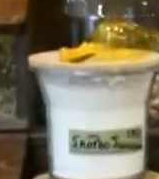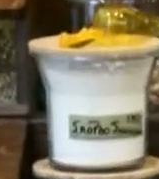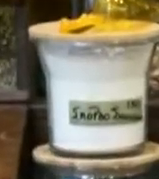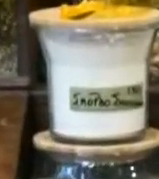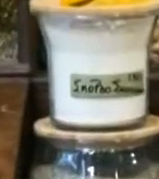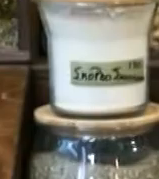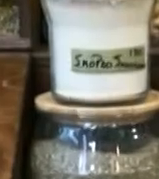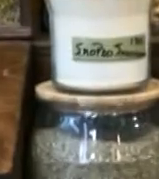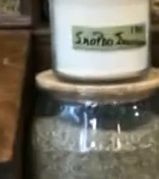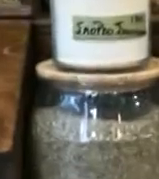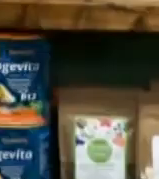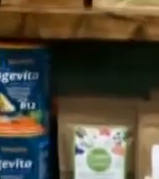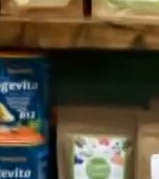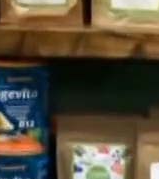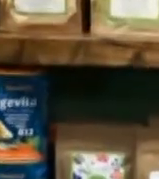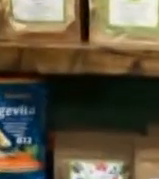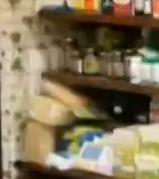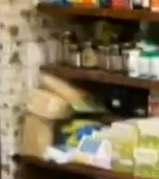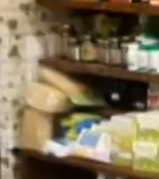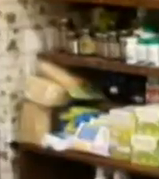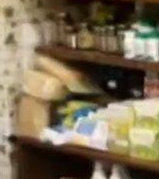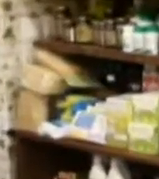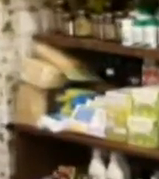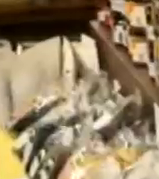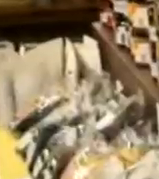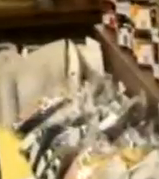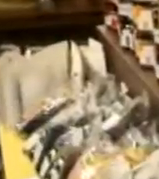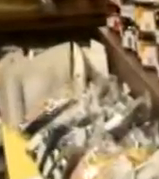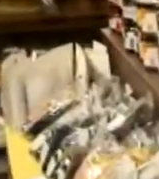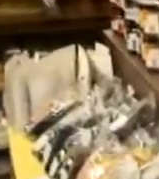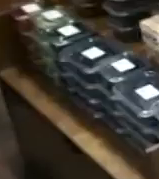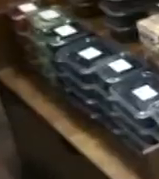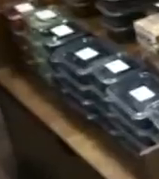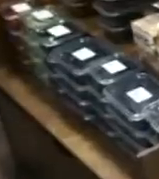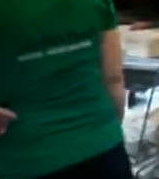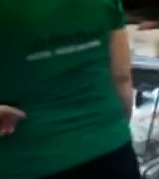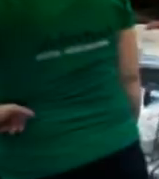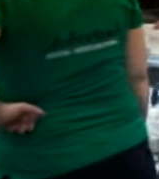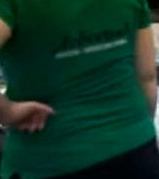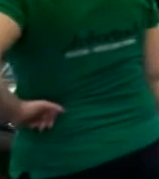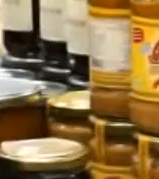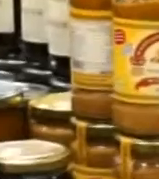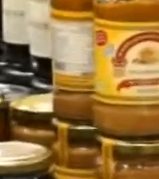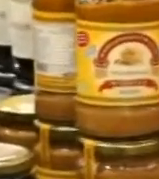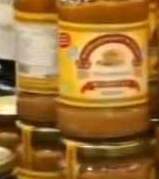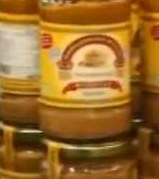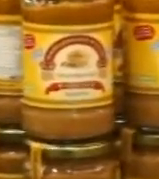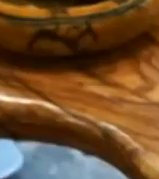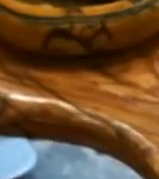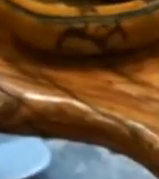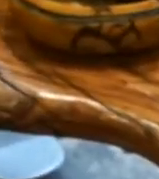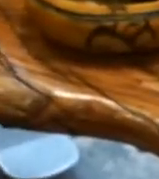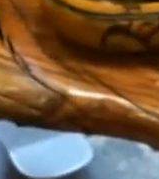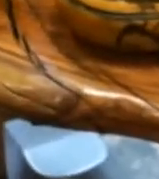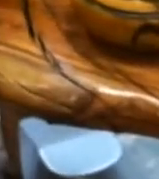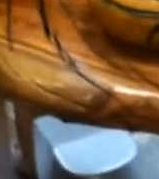μπαχαρικά. Ακόμη, φυτικά συμπληρώματα διατροφής και φυτικά καλλιντικά. Αυθεντικό στη διατροφή σημαίνει ποιότητα στη ζωή. Θα μας βρείτε